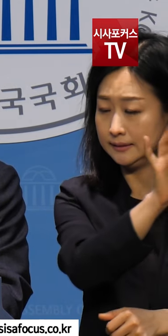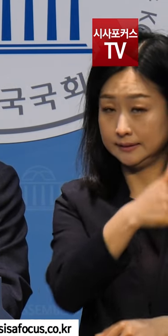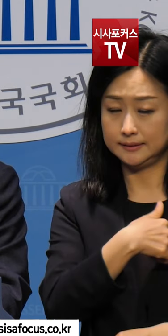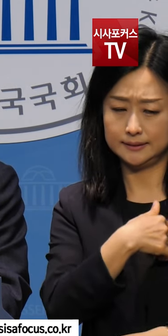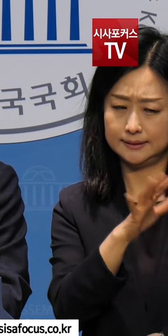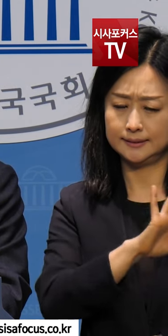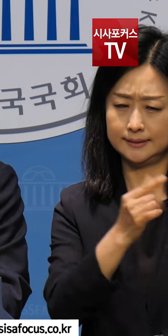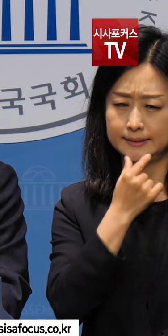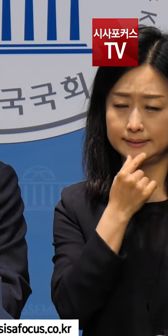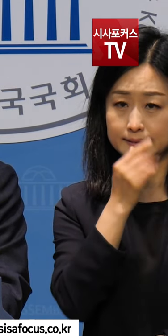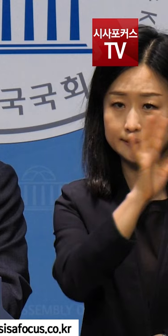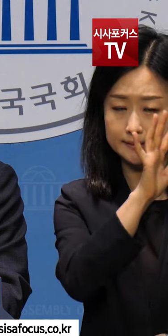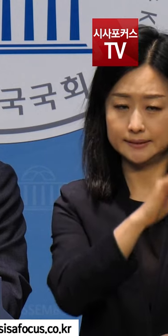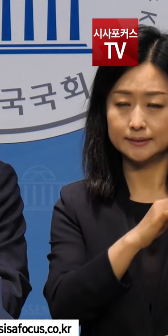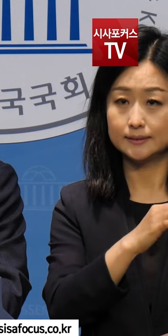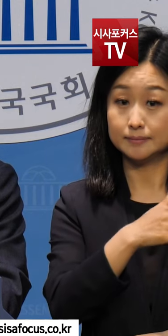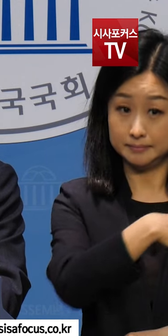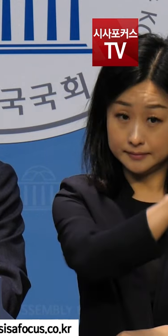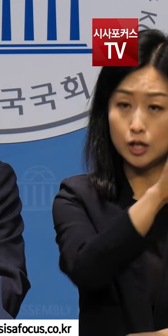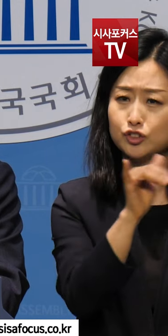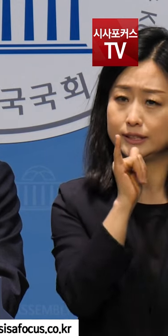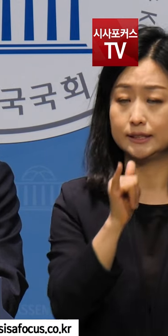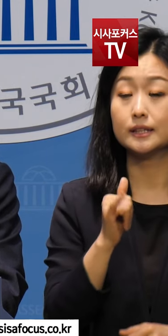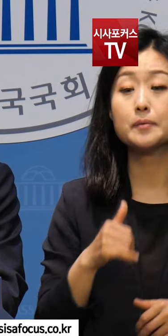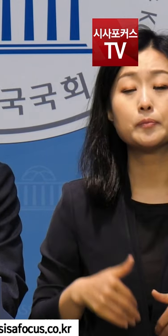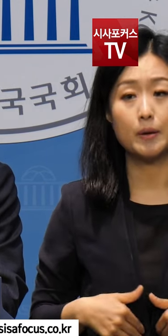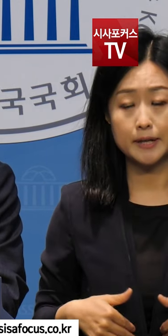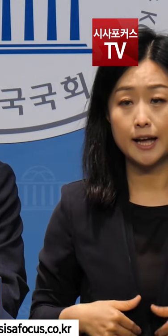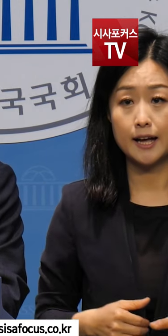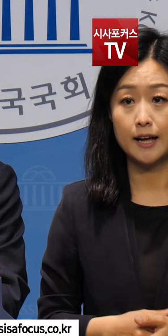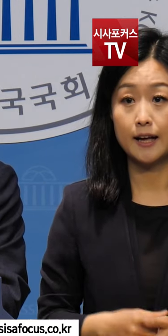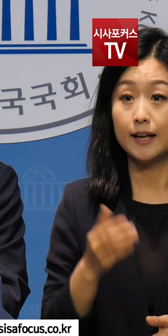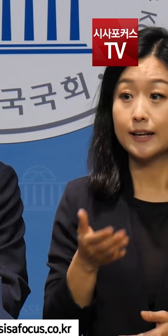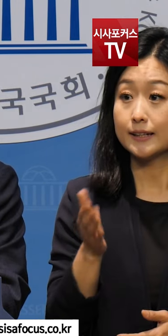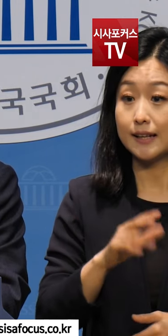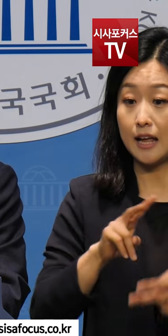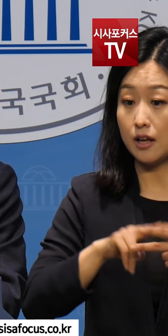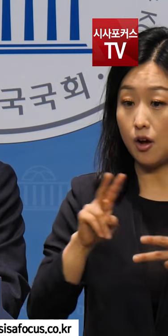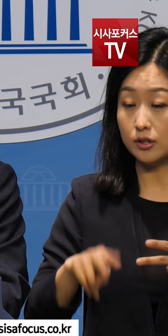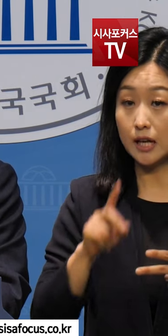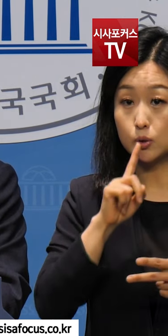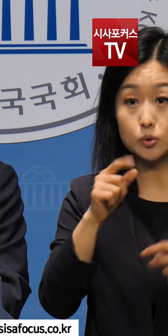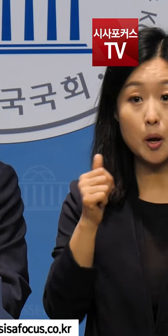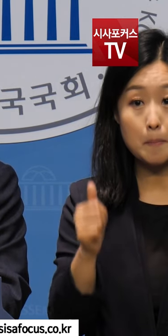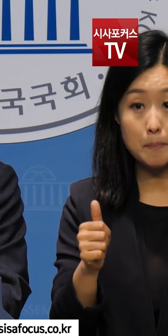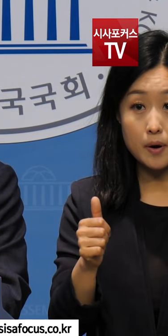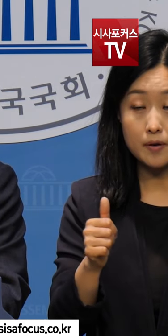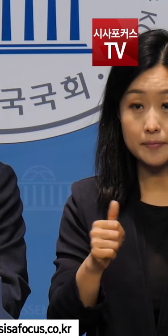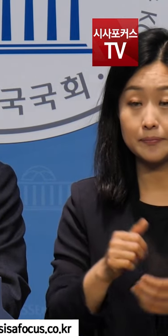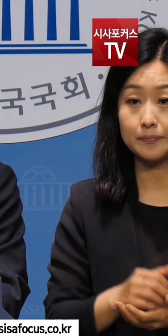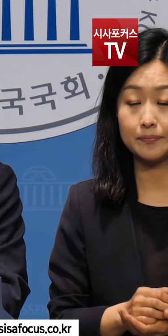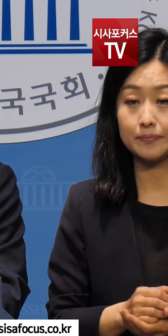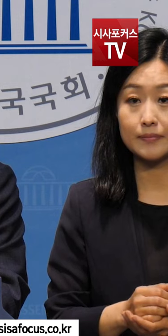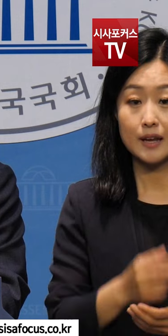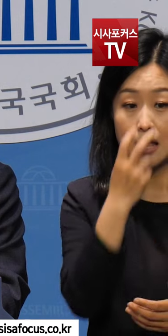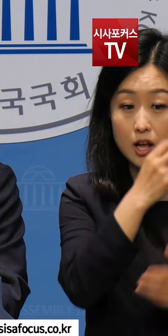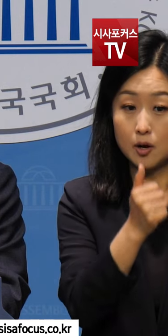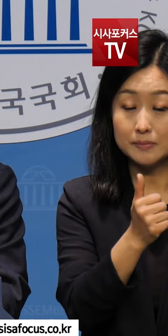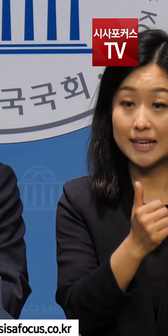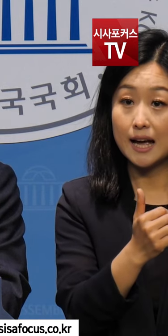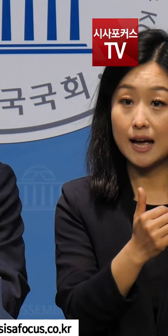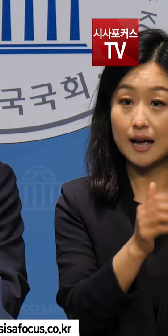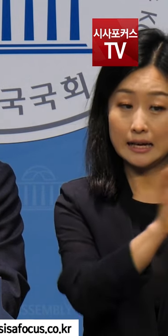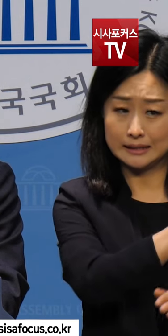지적이 끊임없이 이어져 왔습니다. 그러나 현행 형사소송법에는 검사 기피